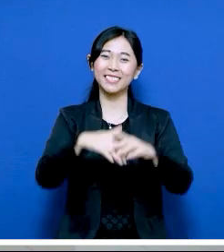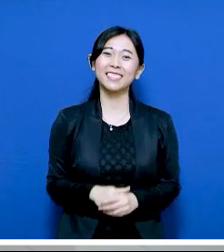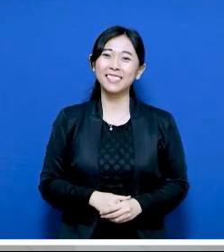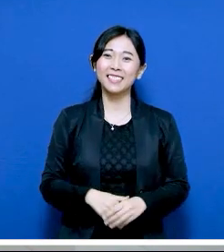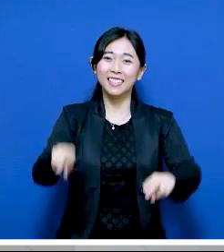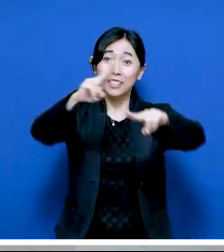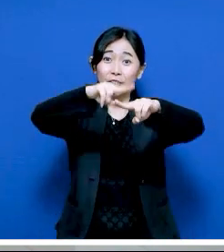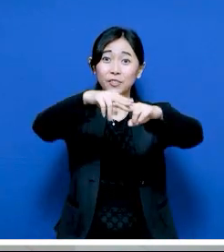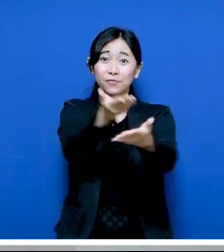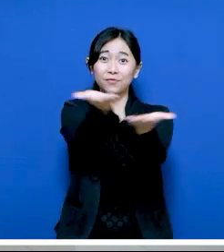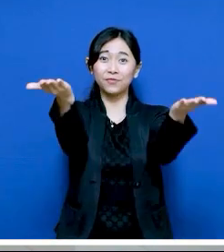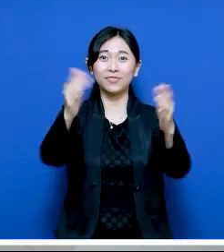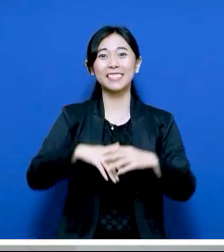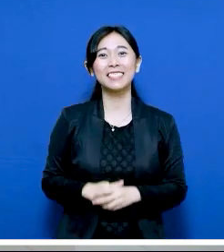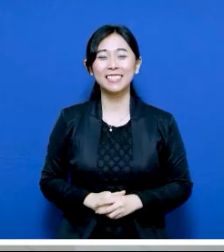Silakan duduk.